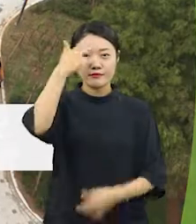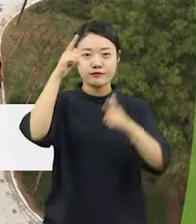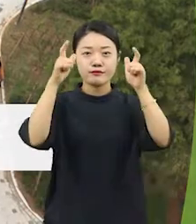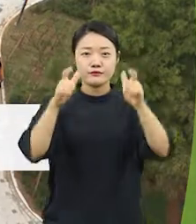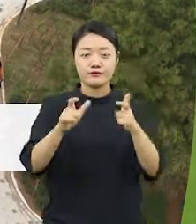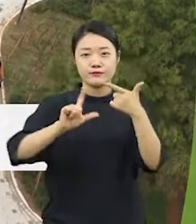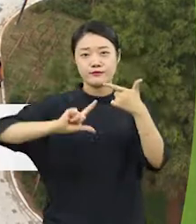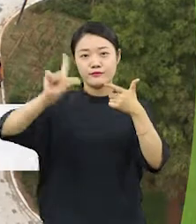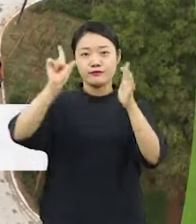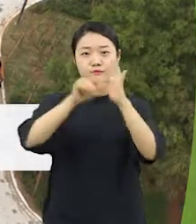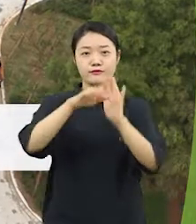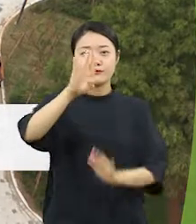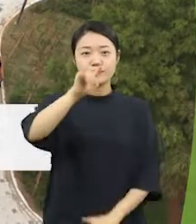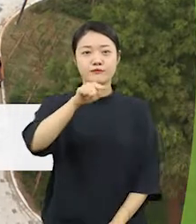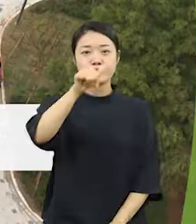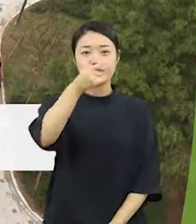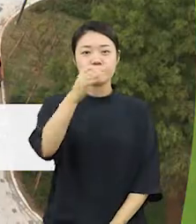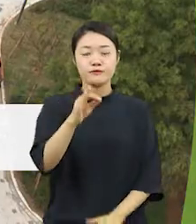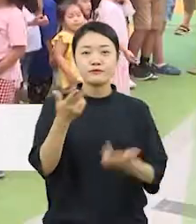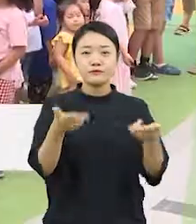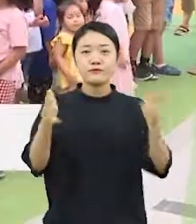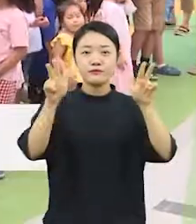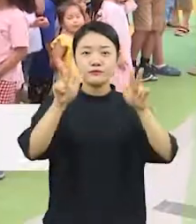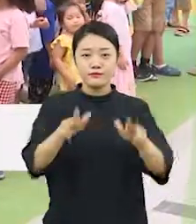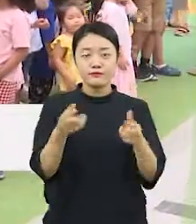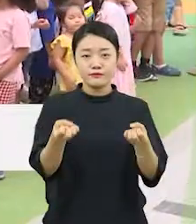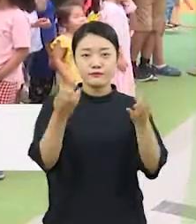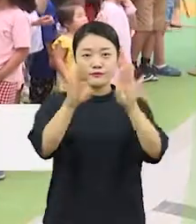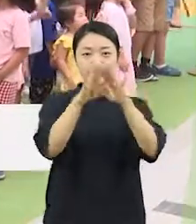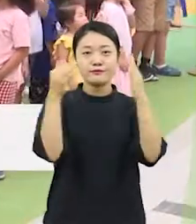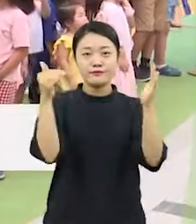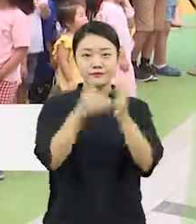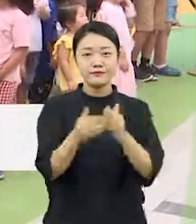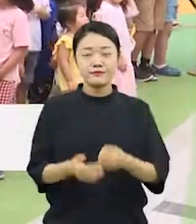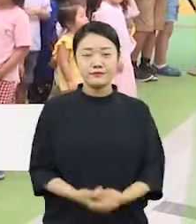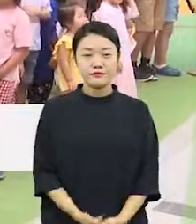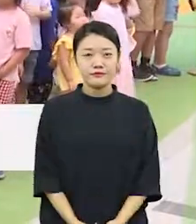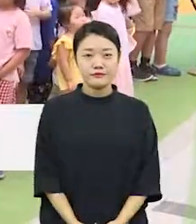부평구는 지난 6일 부흥공원 생태놀이터 준공식을 개최했습니다.